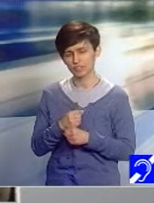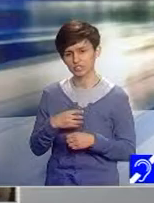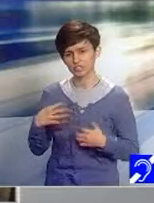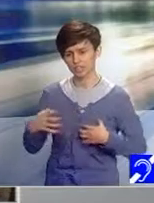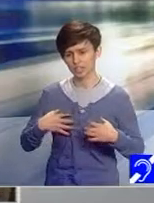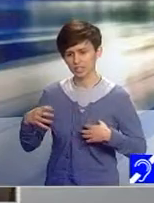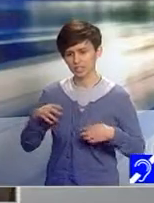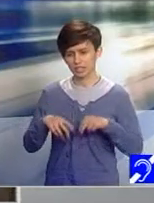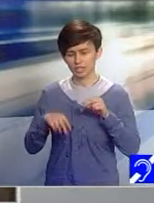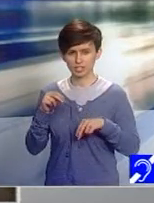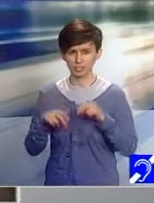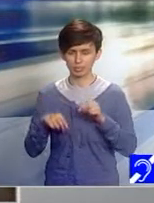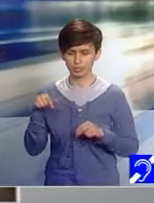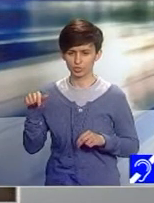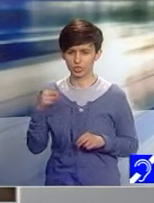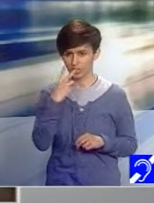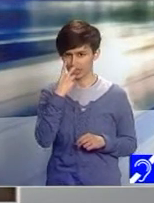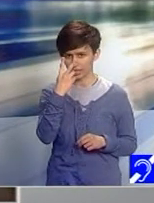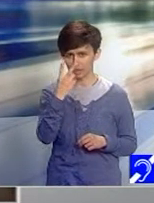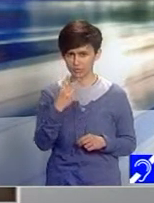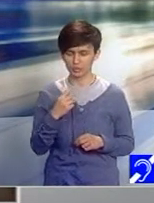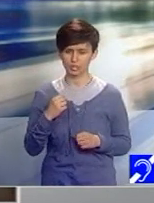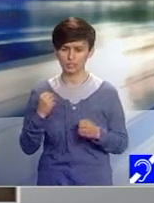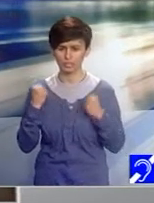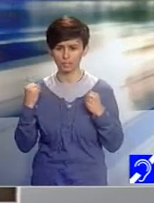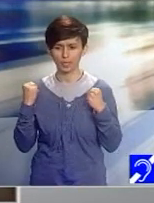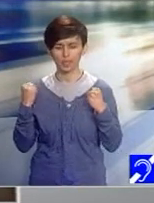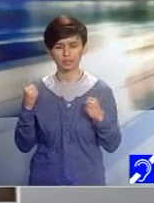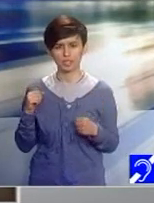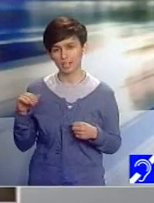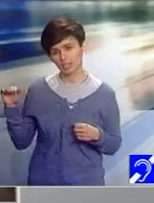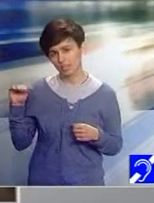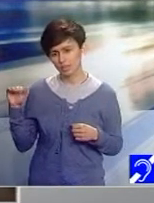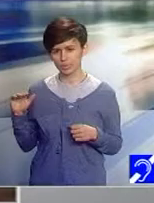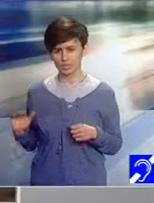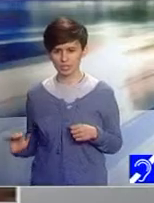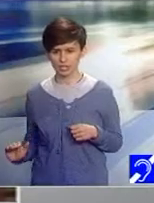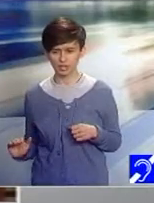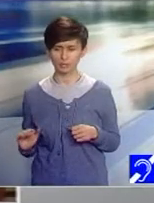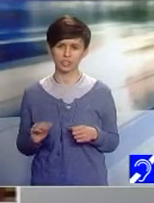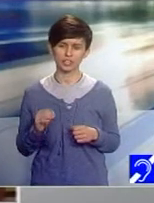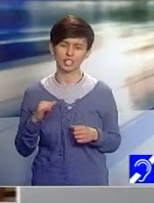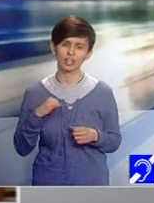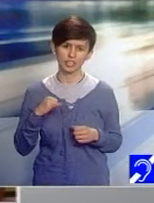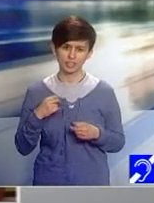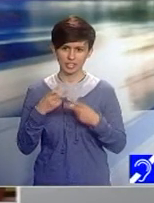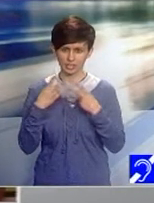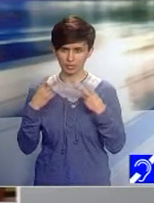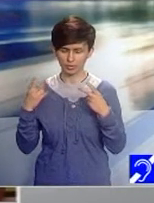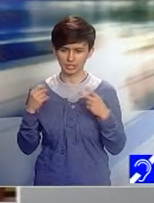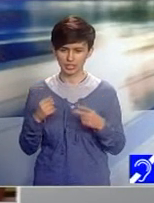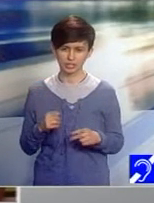Riepka. Au văzut că și puterea celui mai mic contează, altfel nu se poate extrage